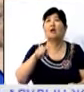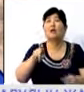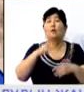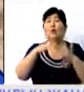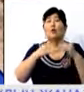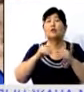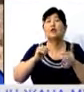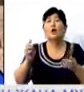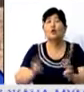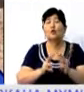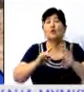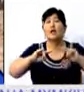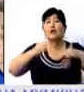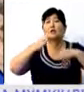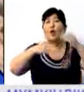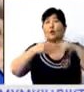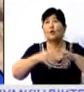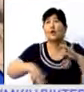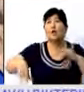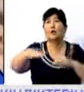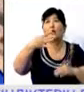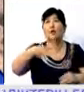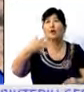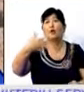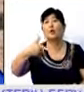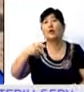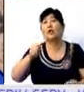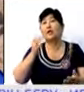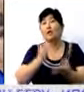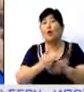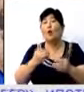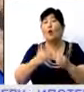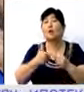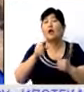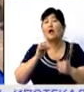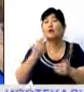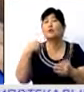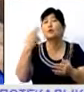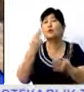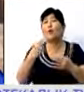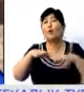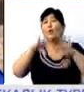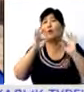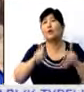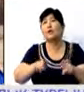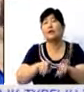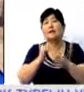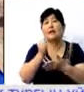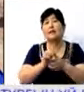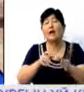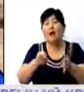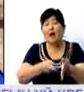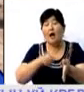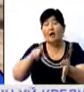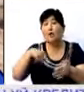құрылысы күйдірілген қыштан құрылған. Жалпы аумағы 40-50 гектарды құрайды. Орта ғасырлық сәулет өнерінің жарқын үлгілері сақталған.